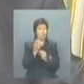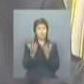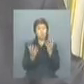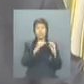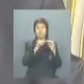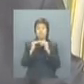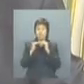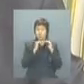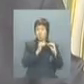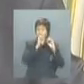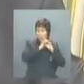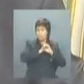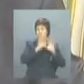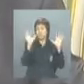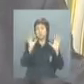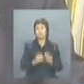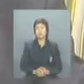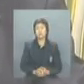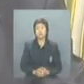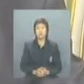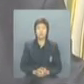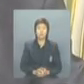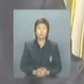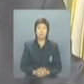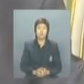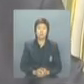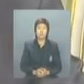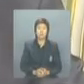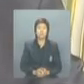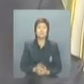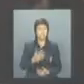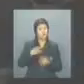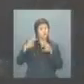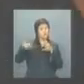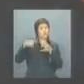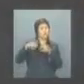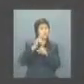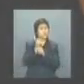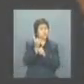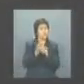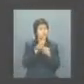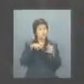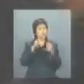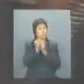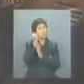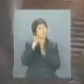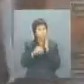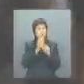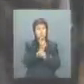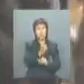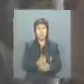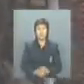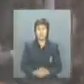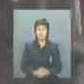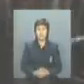แล้วก็โปร่งใสนะครับพวกเราตรวจสอบได้ สภาล่าง นายสมศักดิ์นั้นนะคะได้รับเลือก